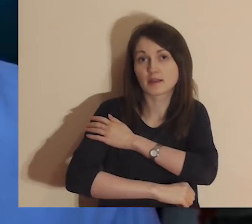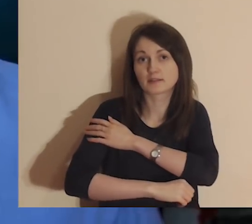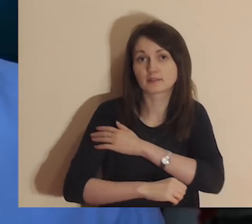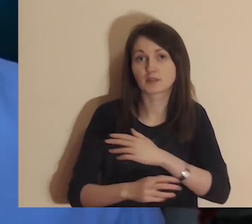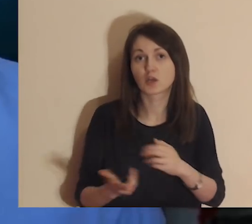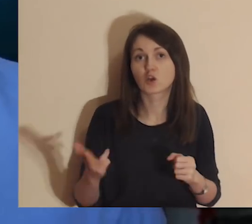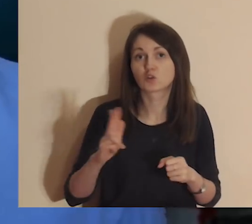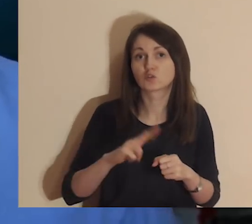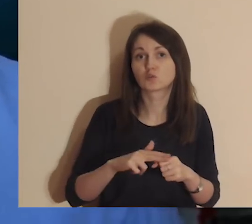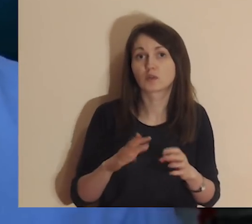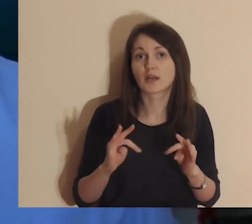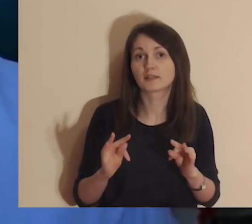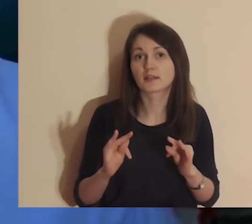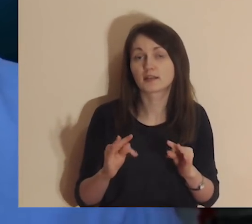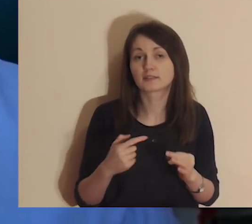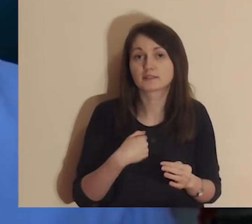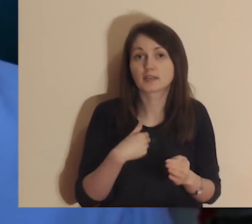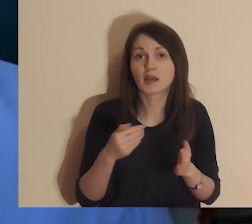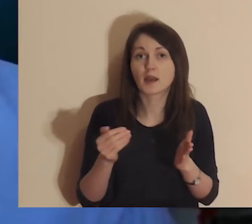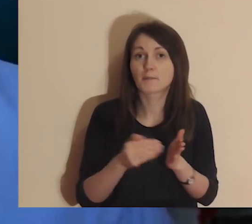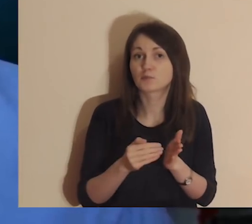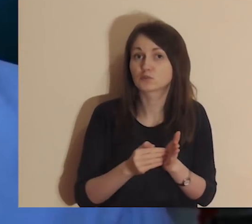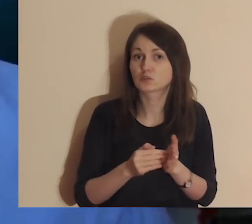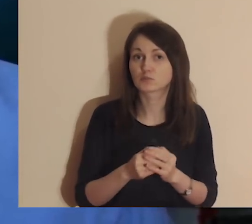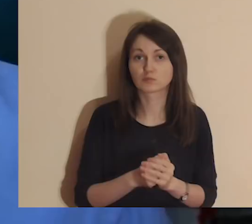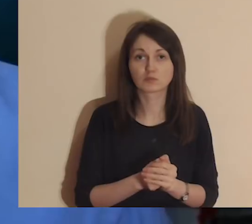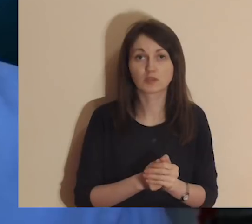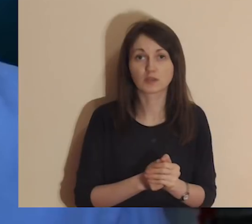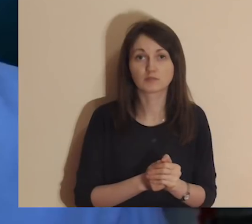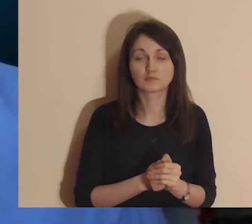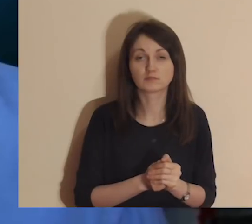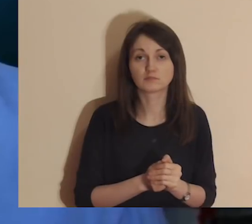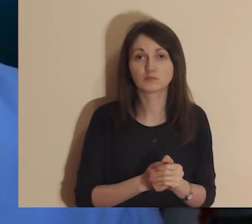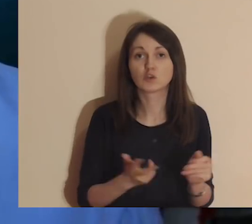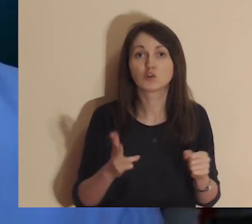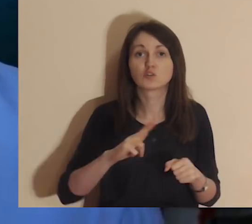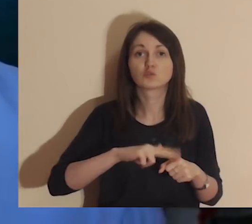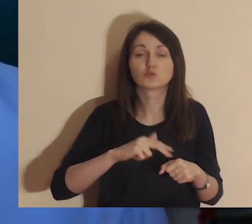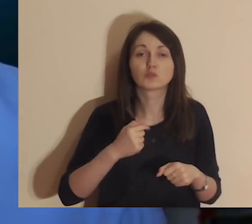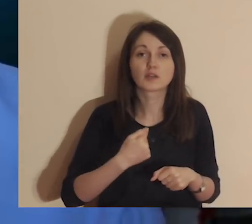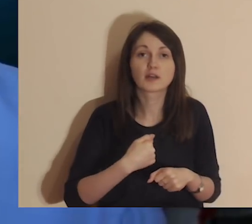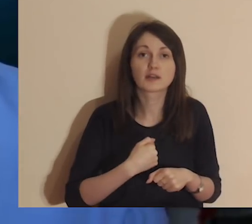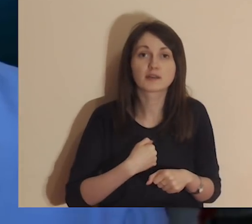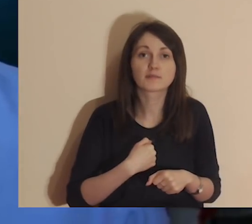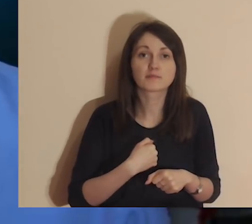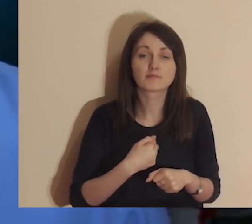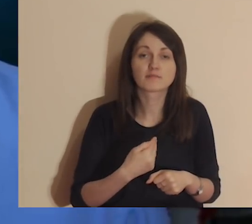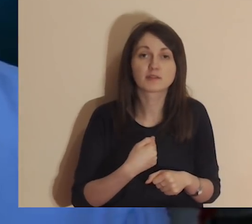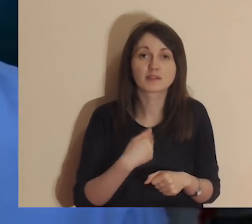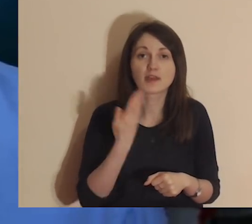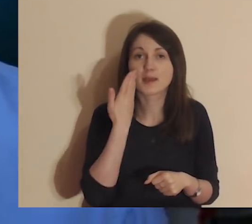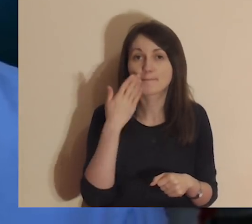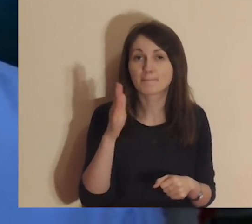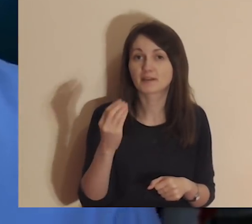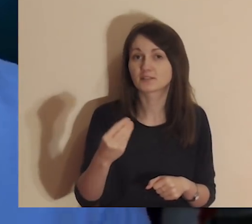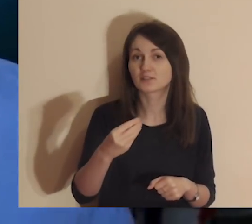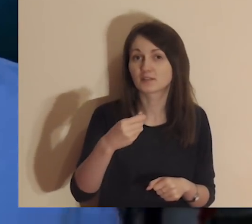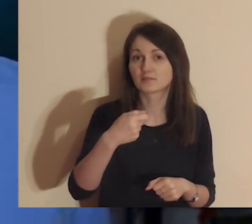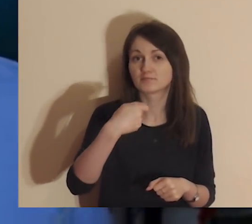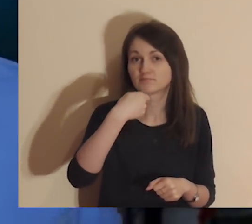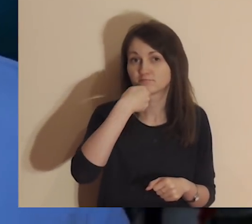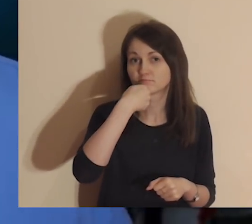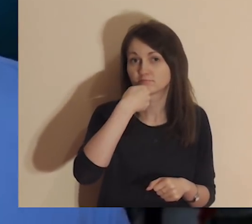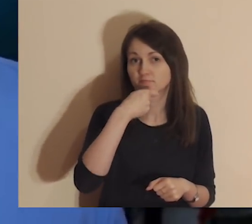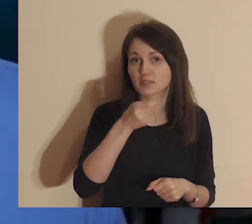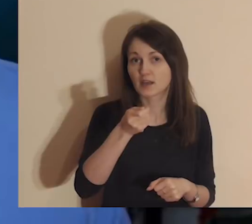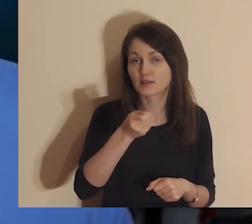sobie, która jest w tym momencie mi bardziej potrzebna, która mnie bardziej karmi, ta dłoń. To